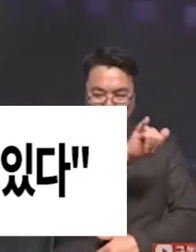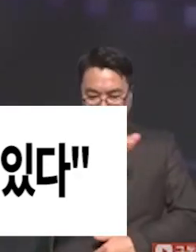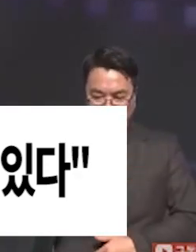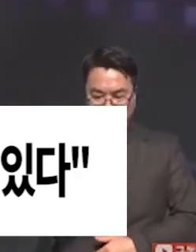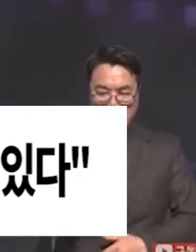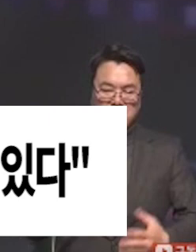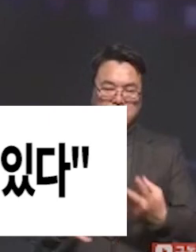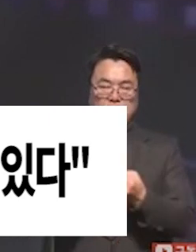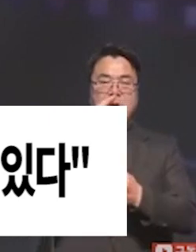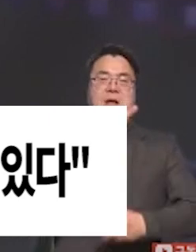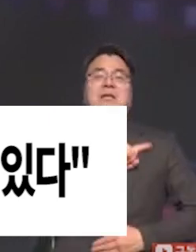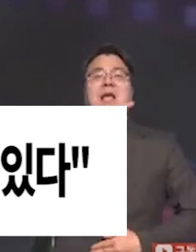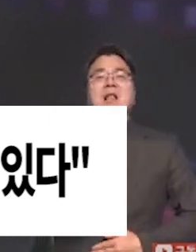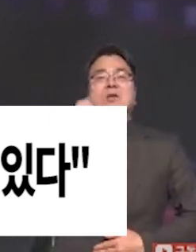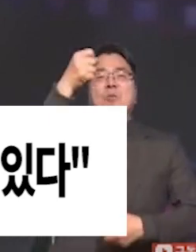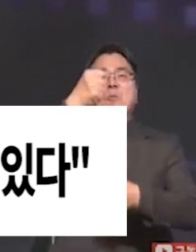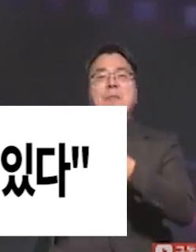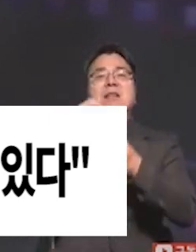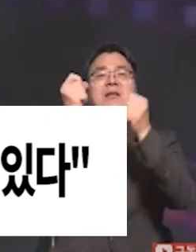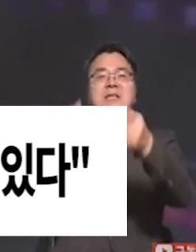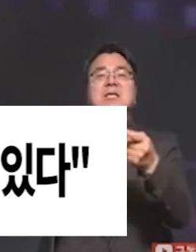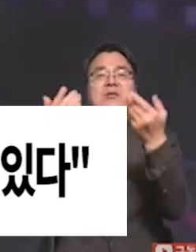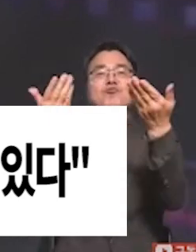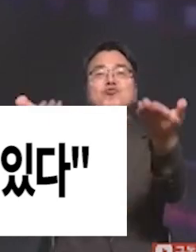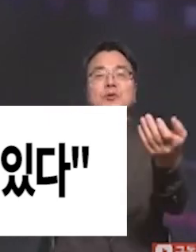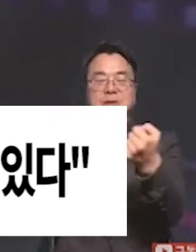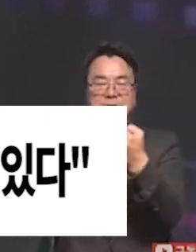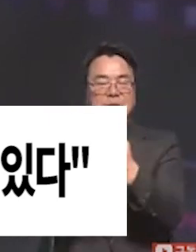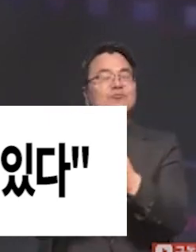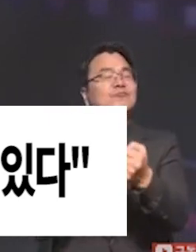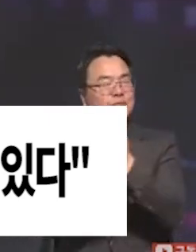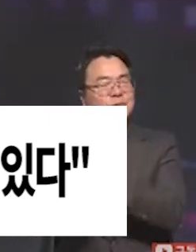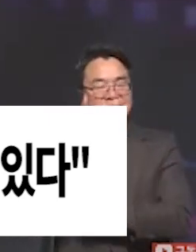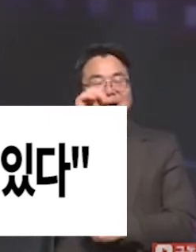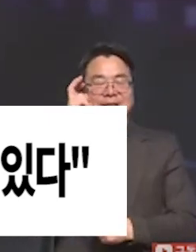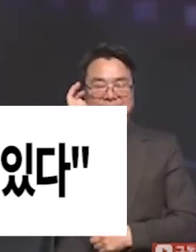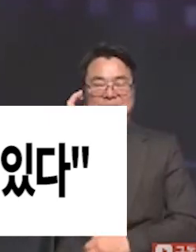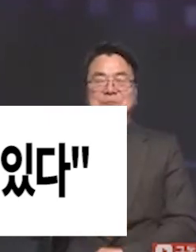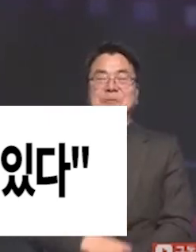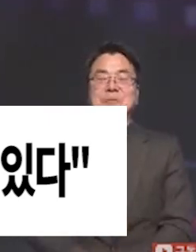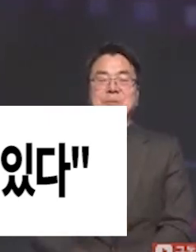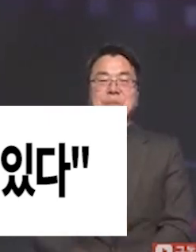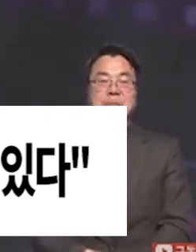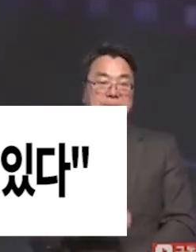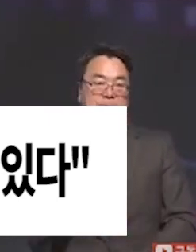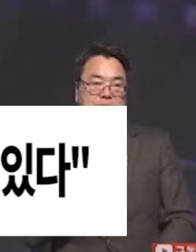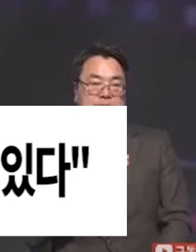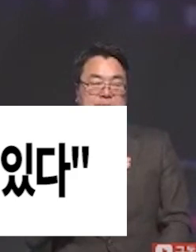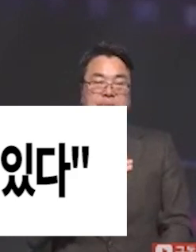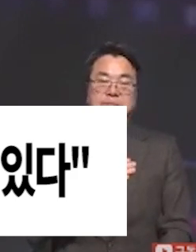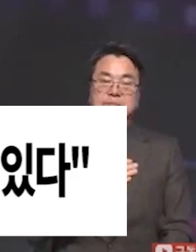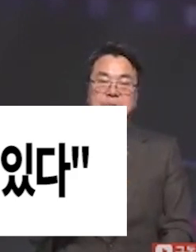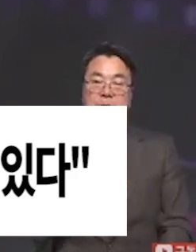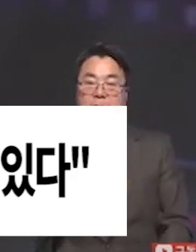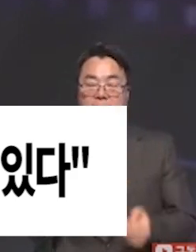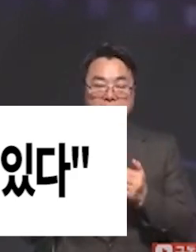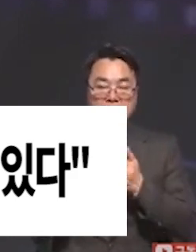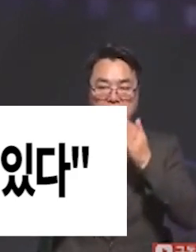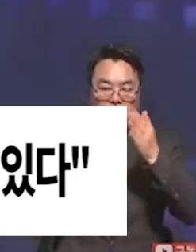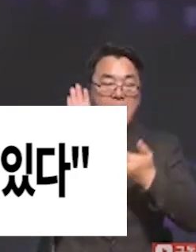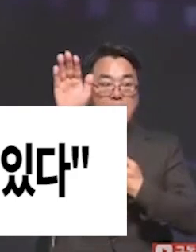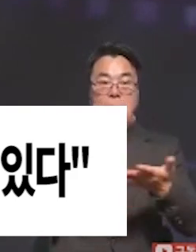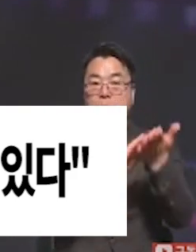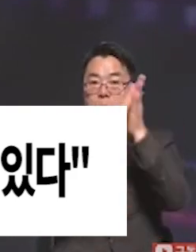아니라 여러가지 첨단 기술들을 경기도에서 가장 먼저 응용하고 적용하면서 선도적으로이 길을 이끌어 가고 싶다고 말했습니다